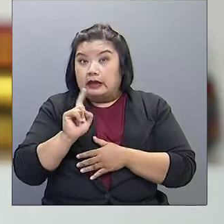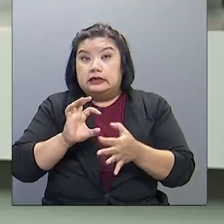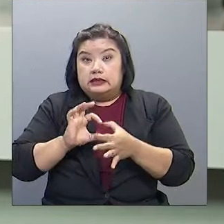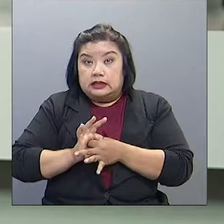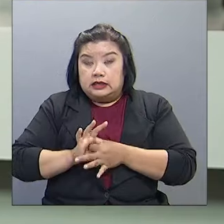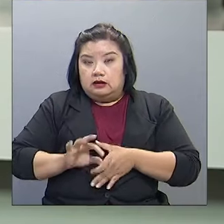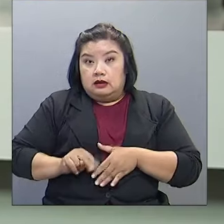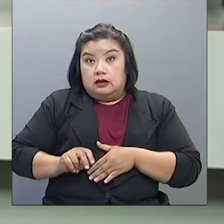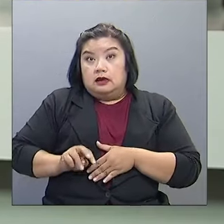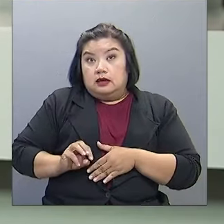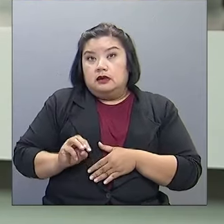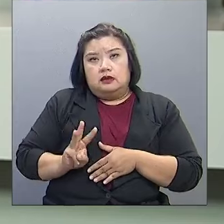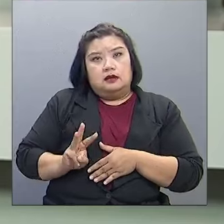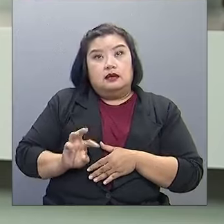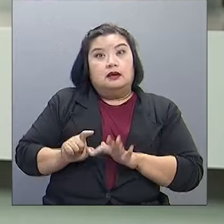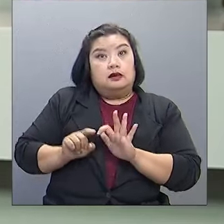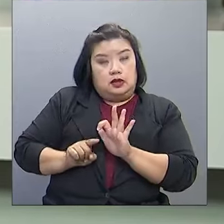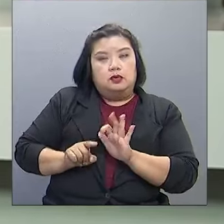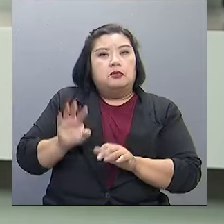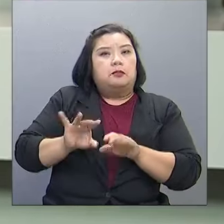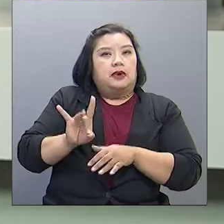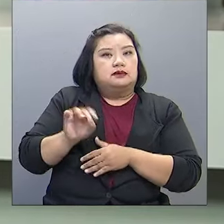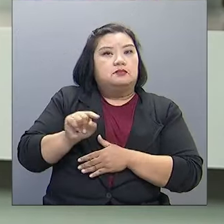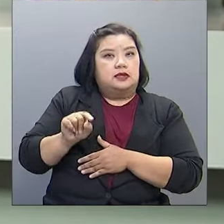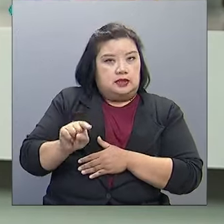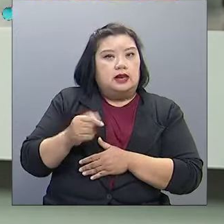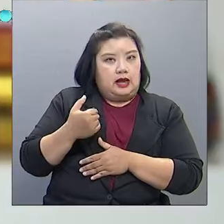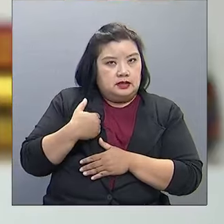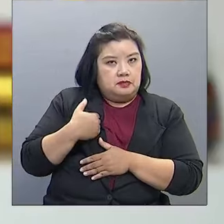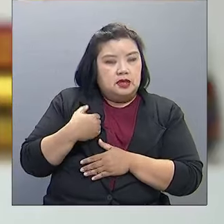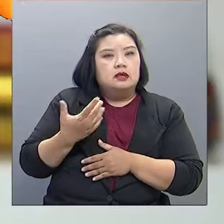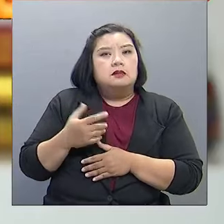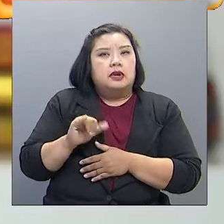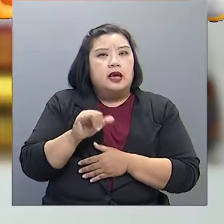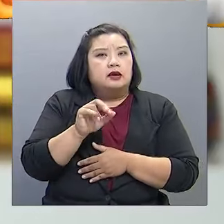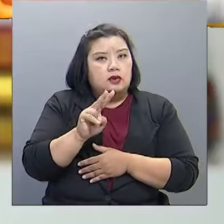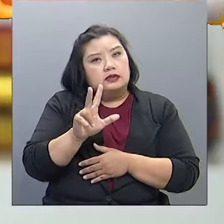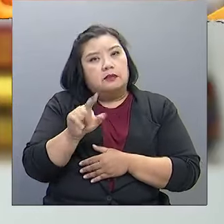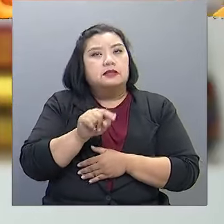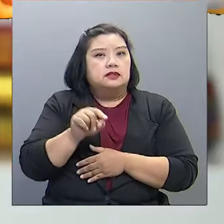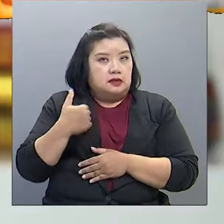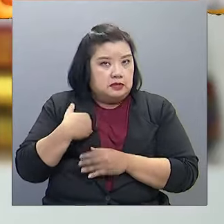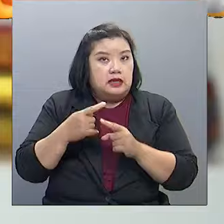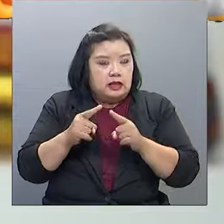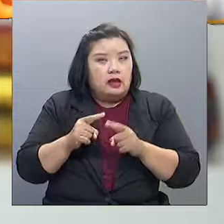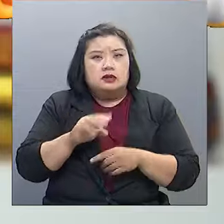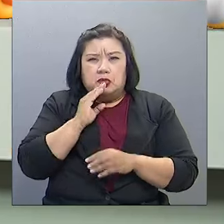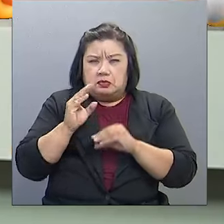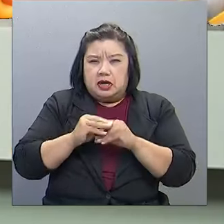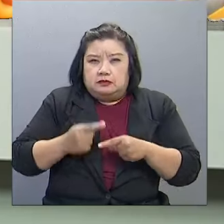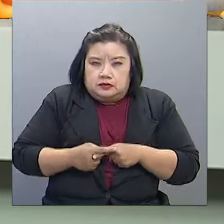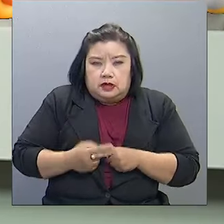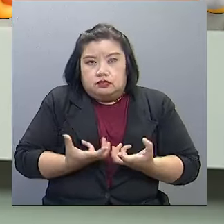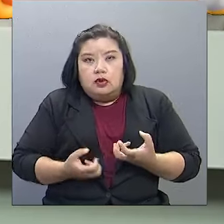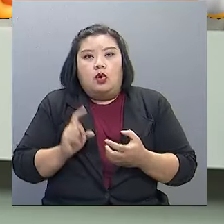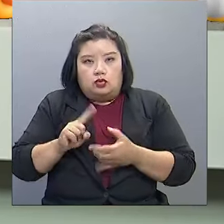จะไม่มีอาการในคนกลุ่มนี้เลยอาจจะมีอาการประมาณ 2-3% ต่อปีถ้ามีอาการค่อยมาตรวจเพิ่มดูต้องรักษาเพิ่มเติม